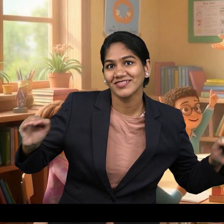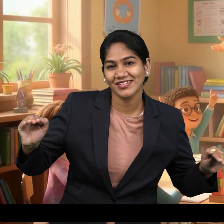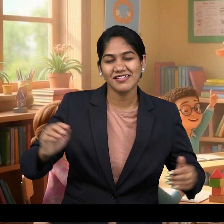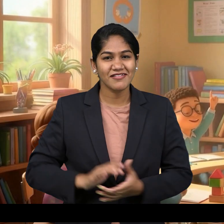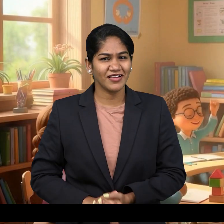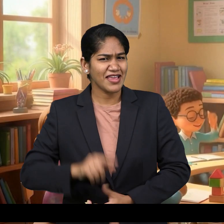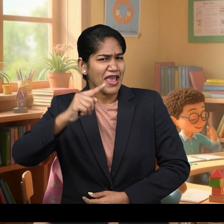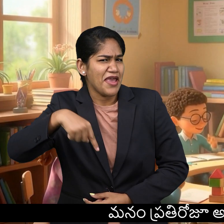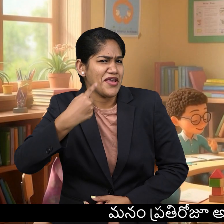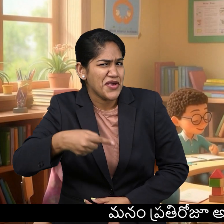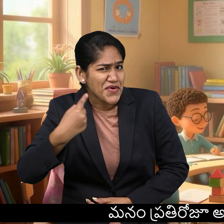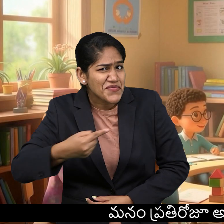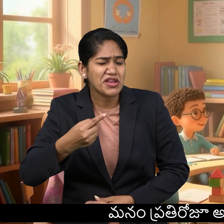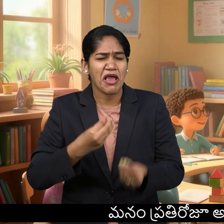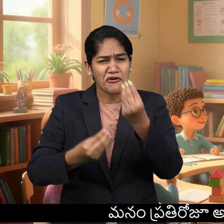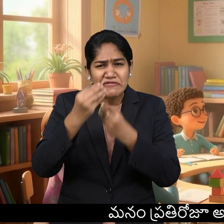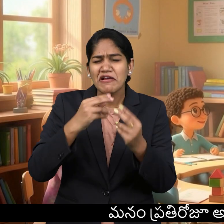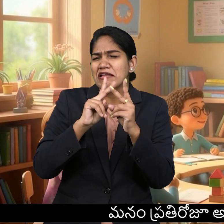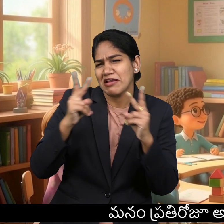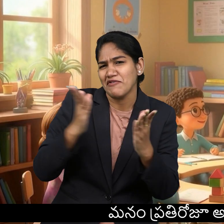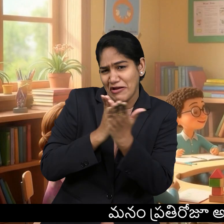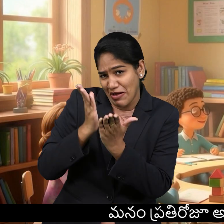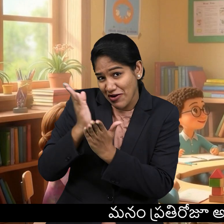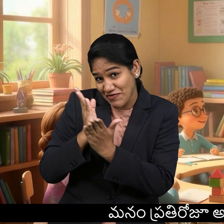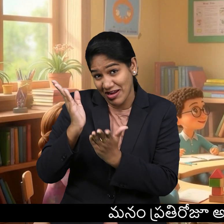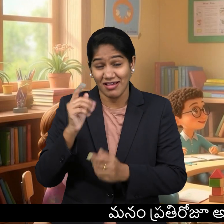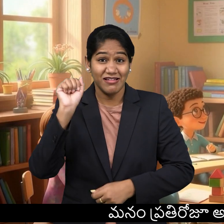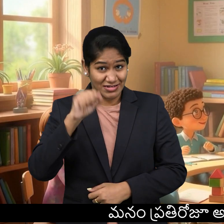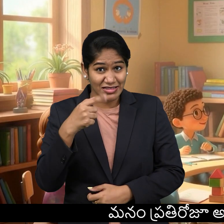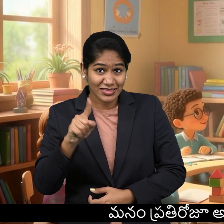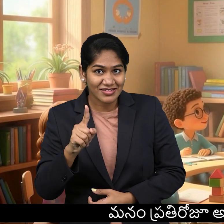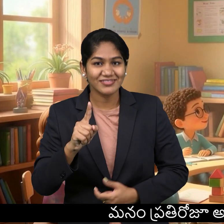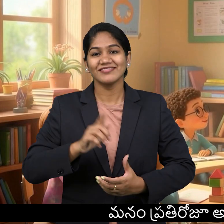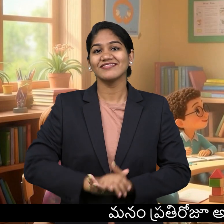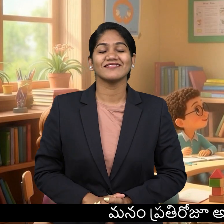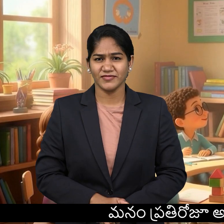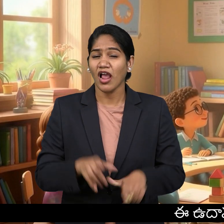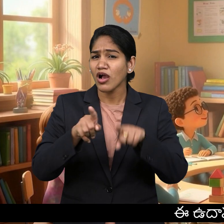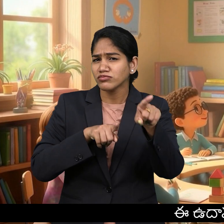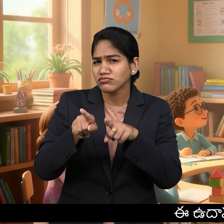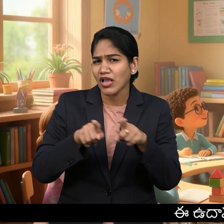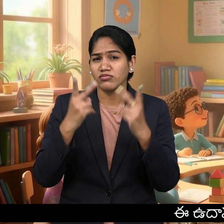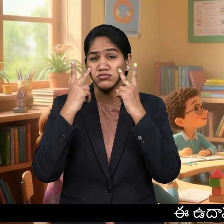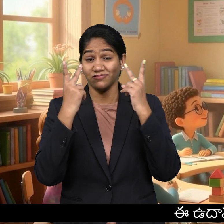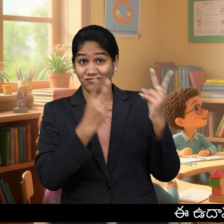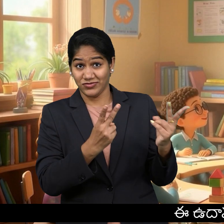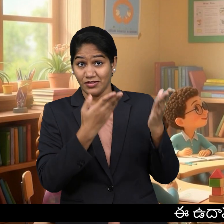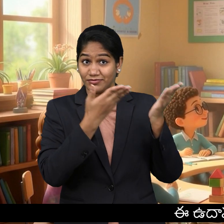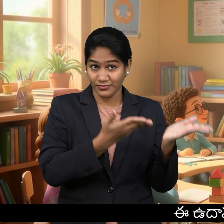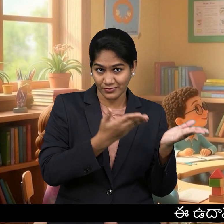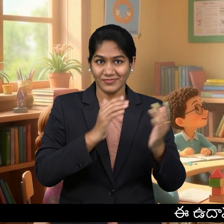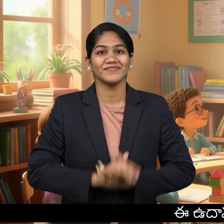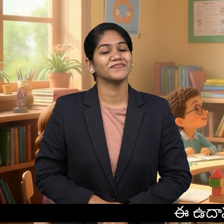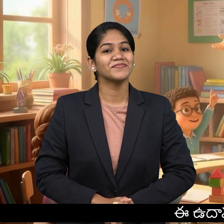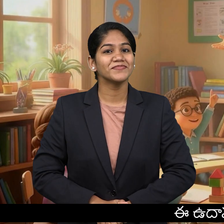పిల్లలు, మనం ప్రతిరోజు అనేక రకాల ఆహారాన్ని తింటాం. ఈ ఉదాహరణలను చూడండి.